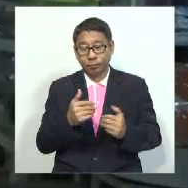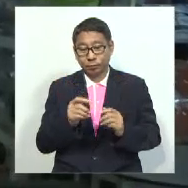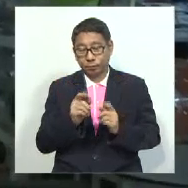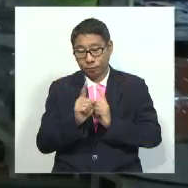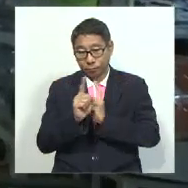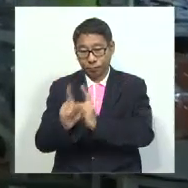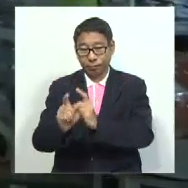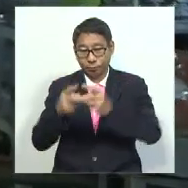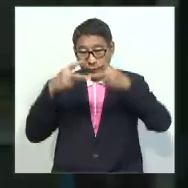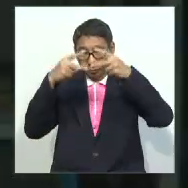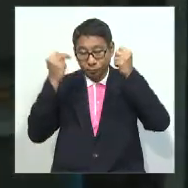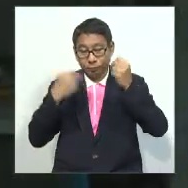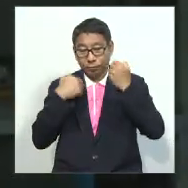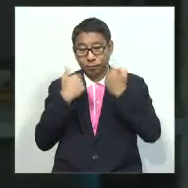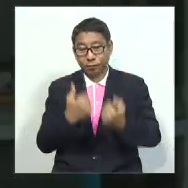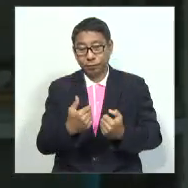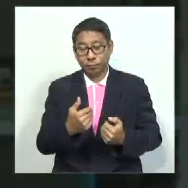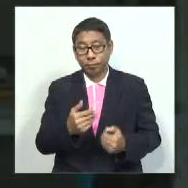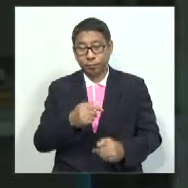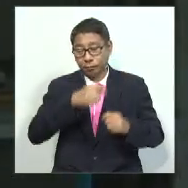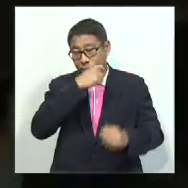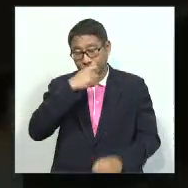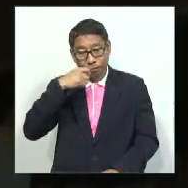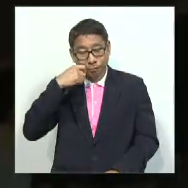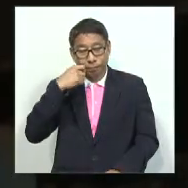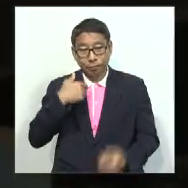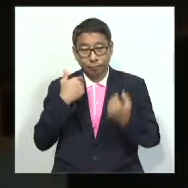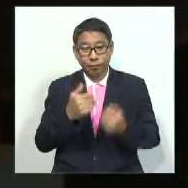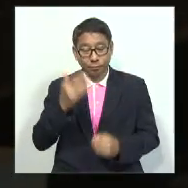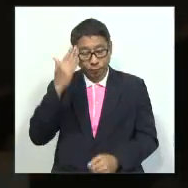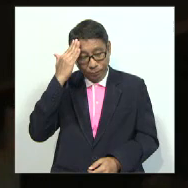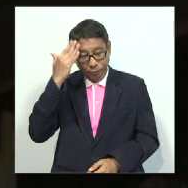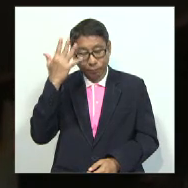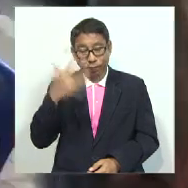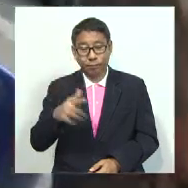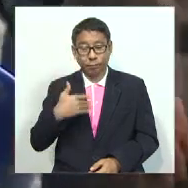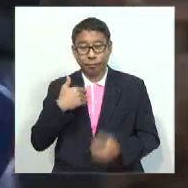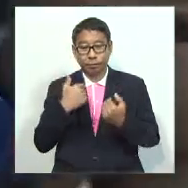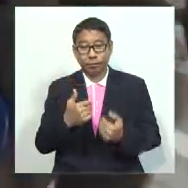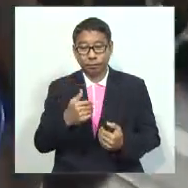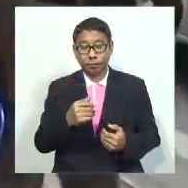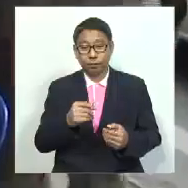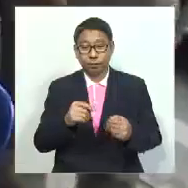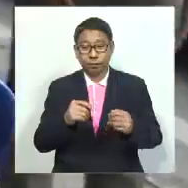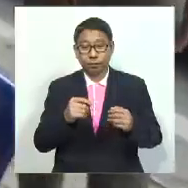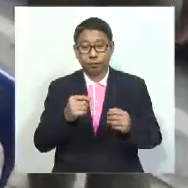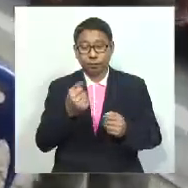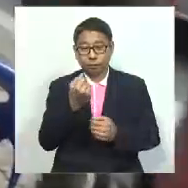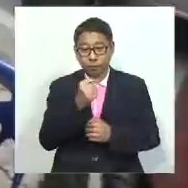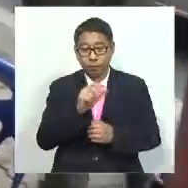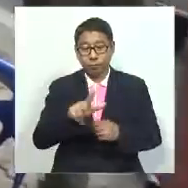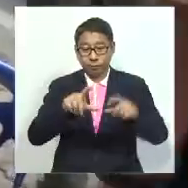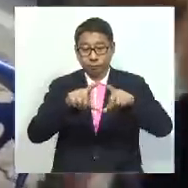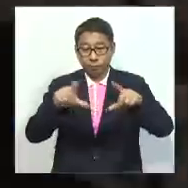ตามตัวผู้ก่อเหตุขณะนี้ยังไม่สามารถเปิดเผยได้แต่ว่ายืนยันว่าทราบแล้วทราบเลข13หลักแล้วหรือเล